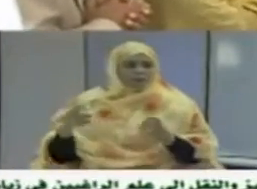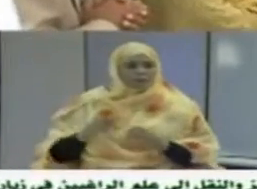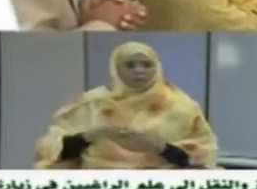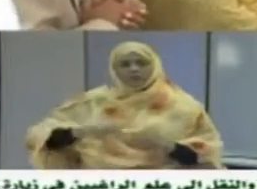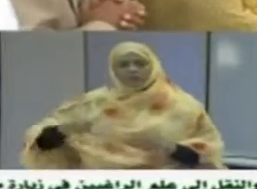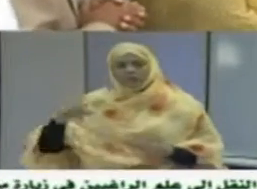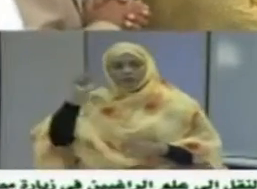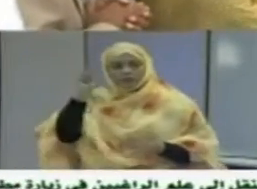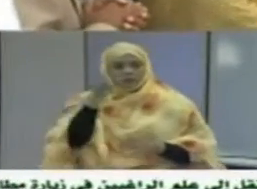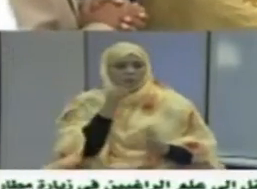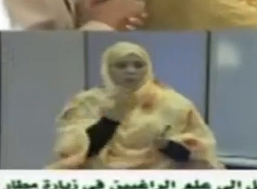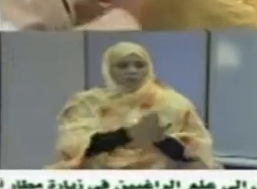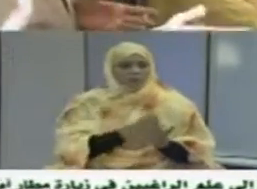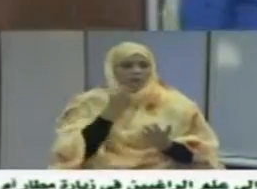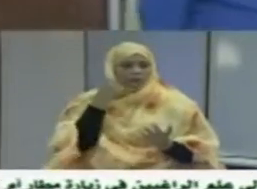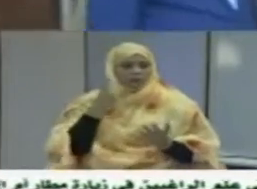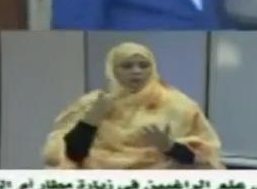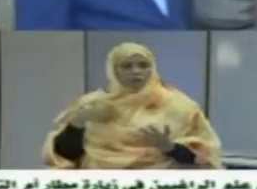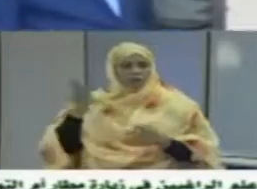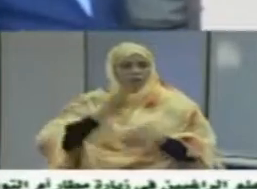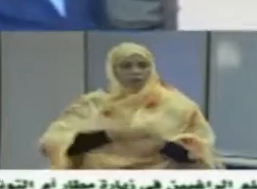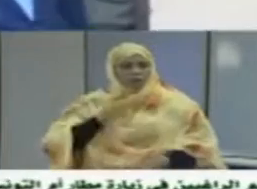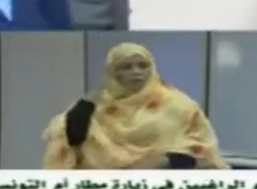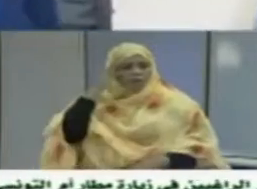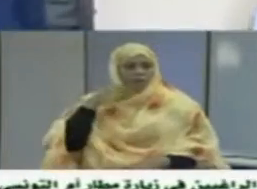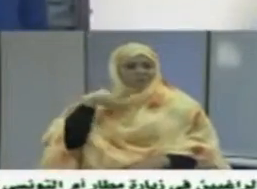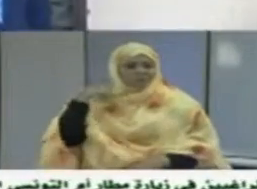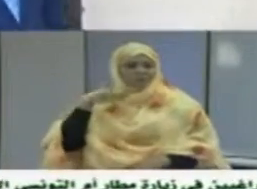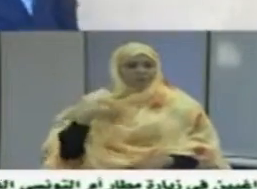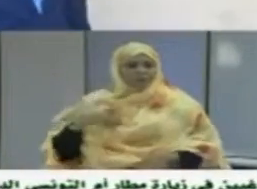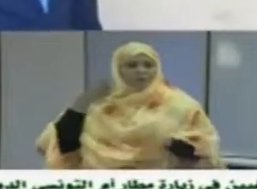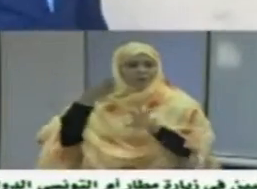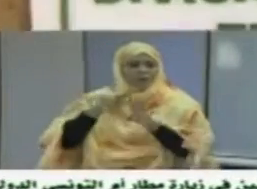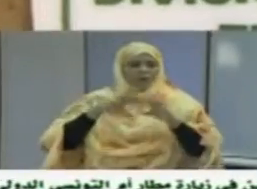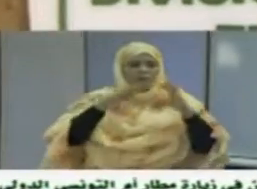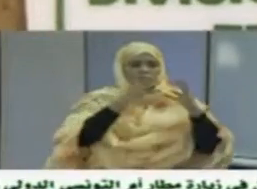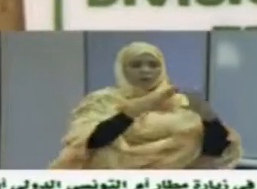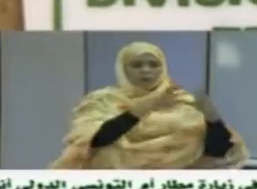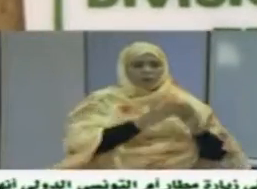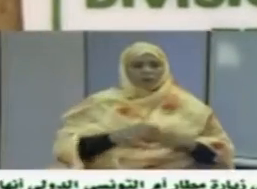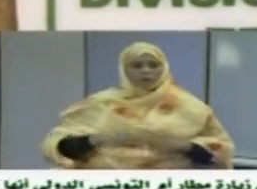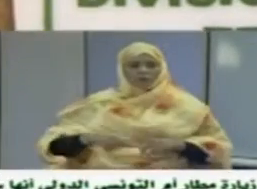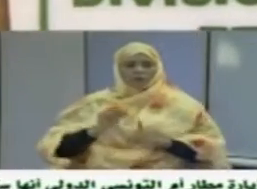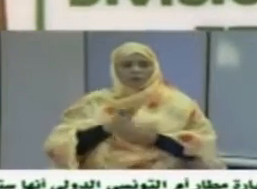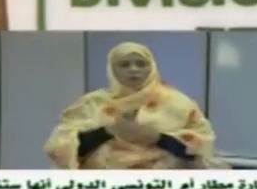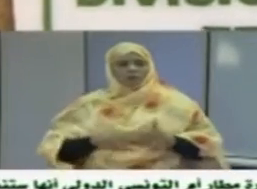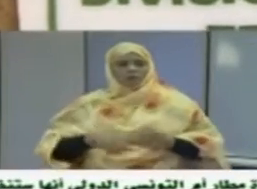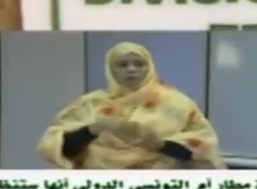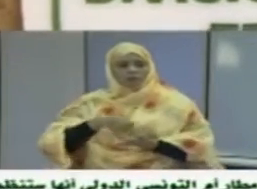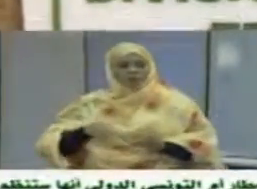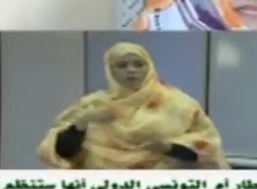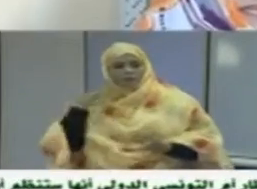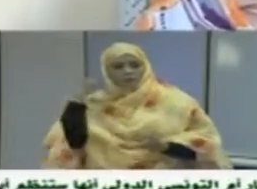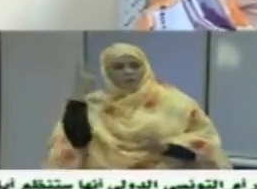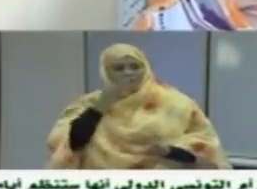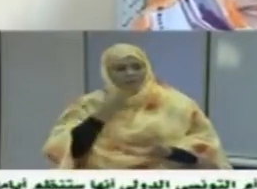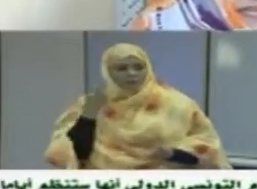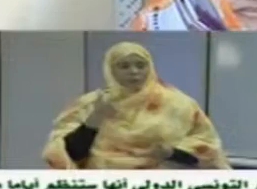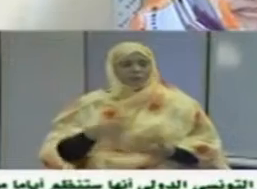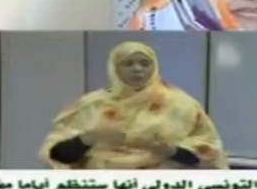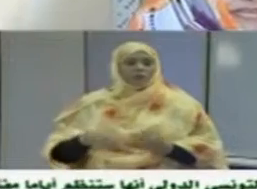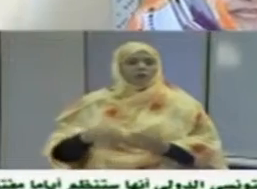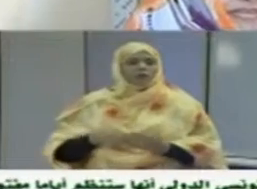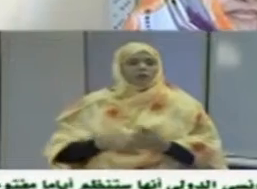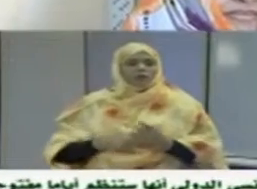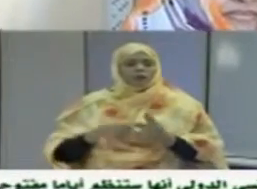المعنيين. كما قامت الوزيرة على التوالي بزيارة أقسام شعبة الإنتاج والتشريع والرقابة،